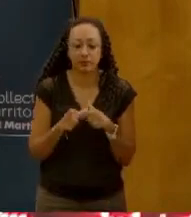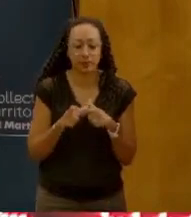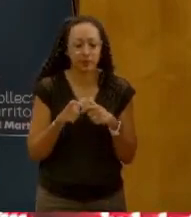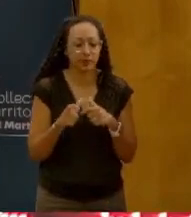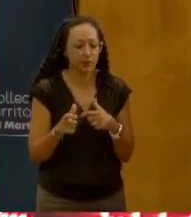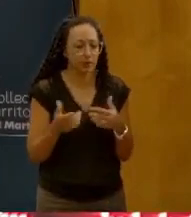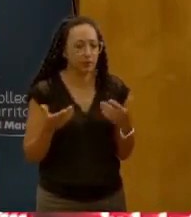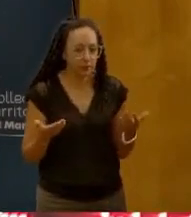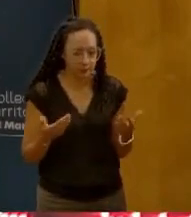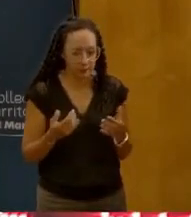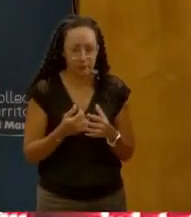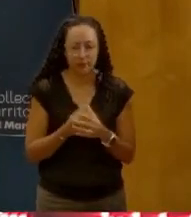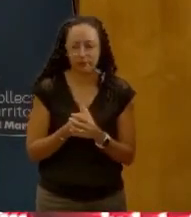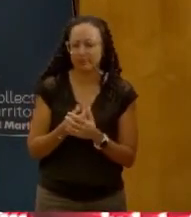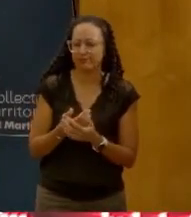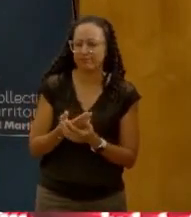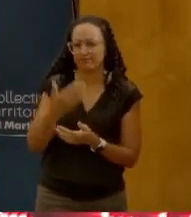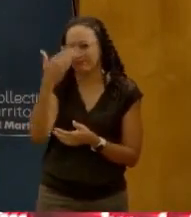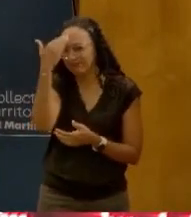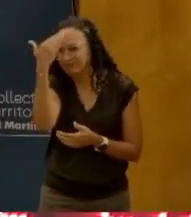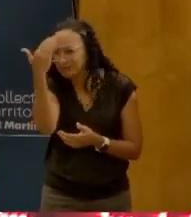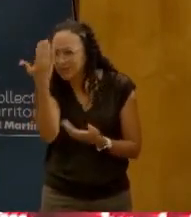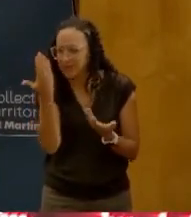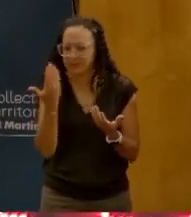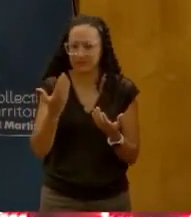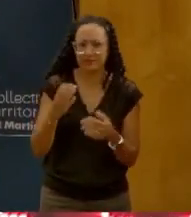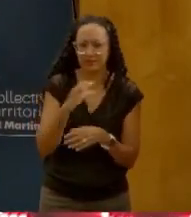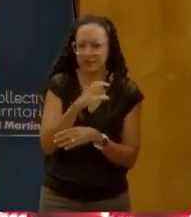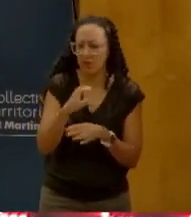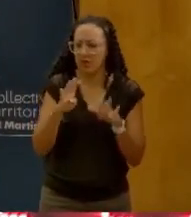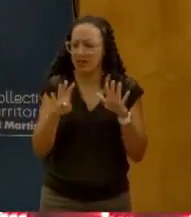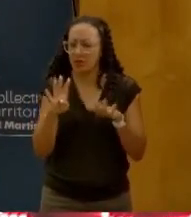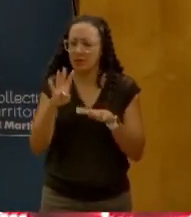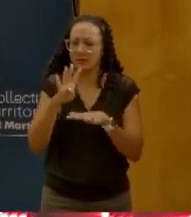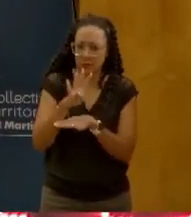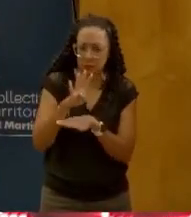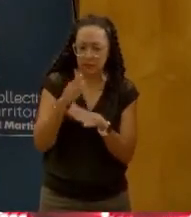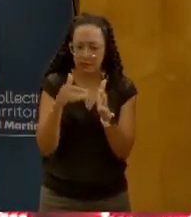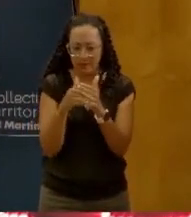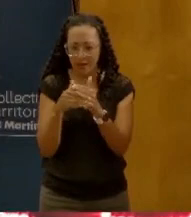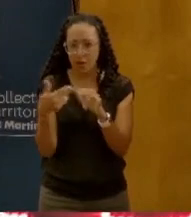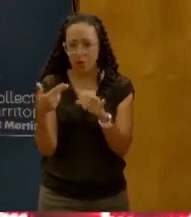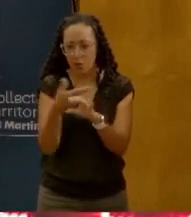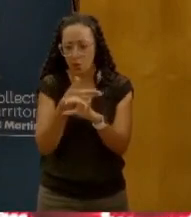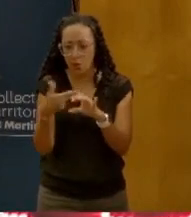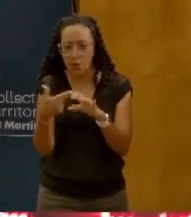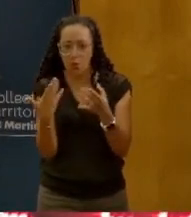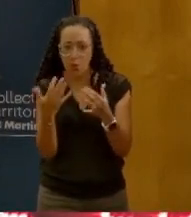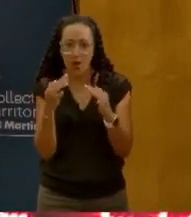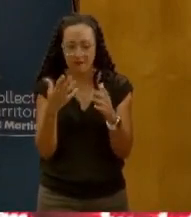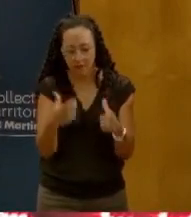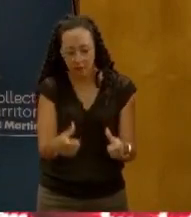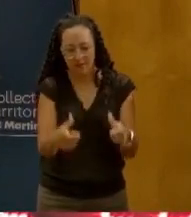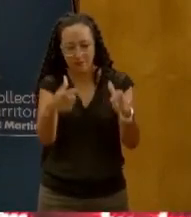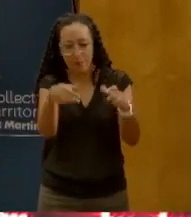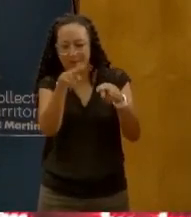ça, si vous entreprenez 194 000 euros de dépenses sur un immeuble,